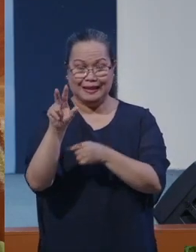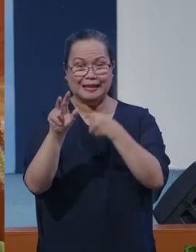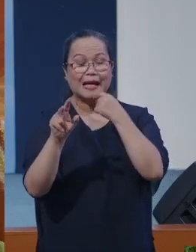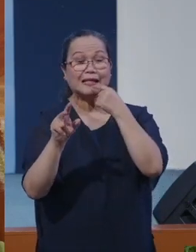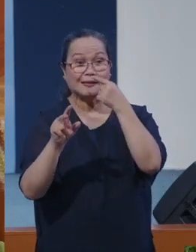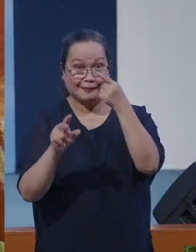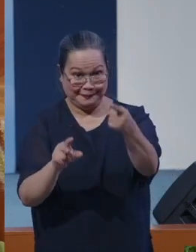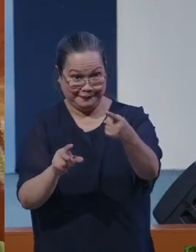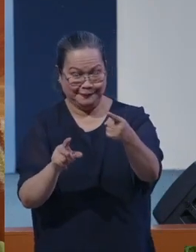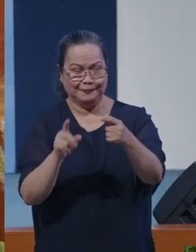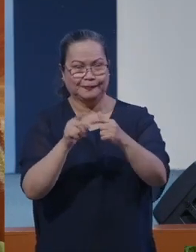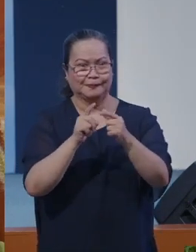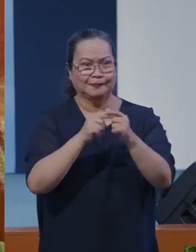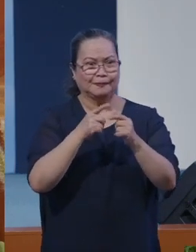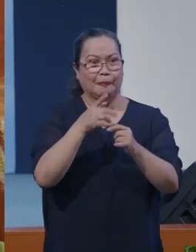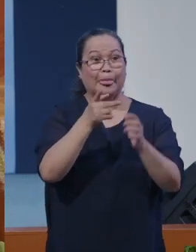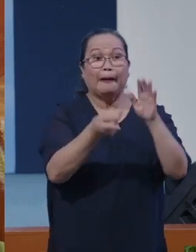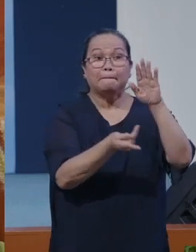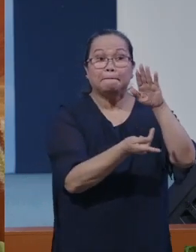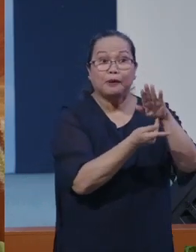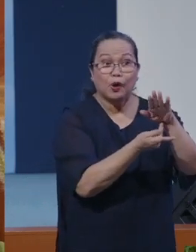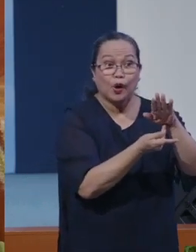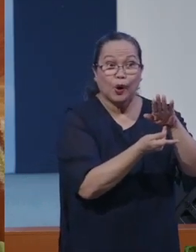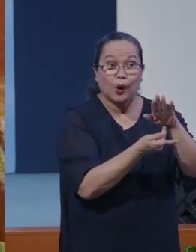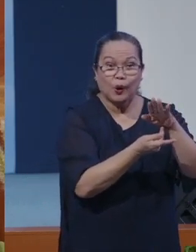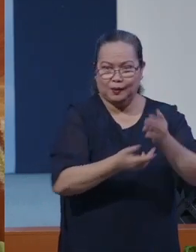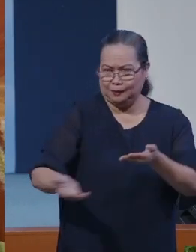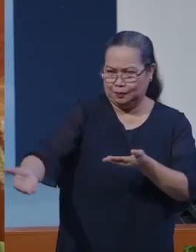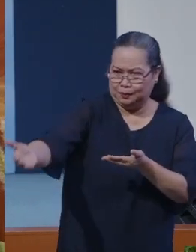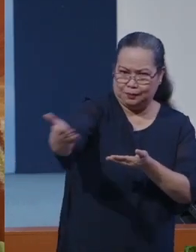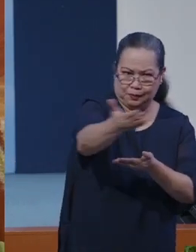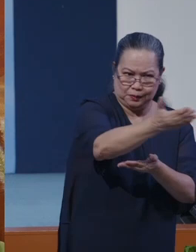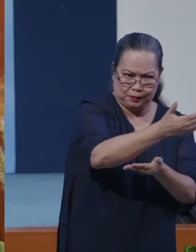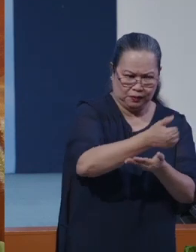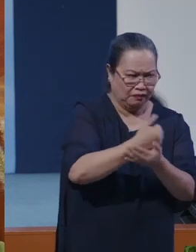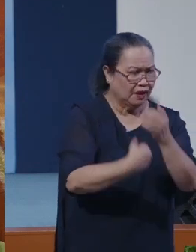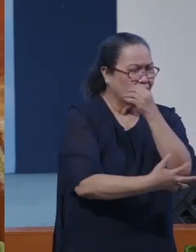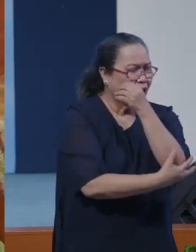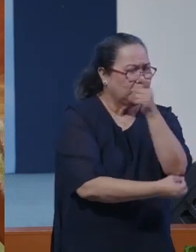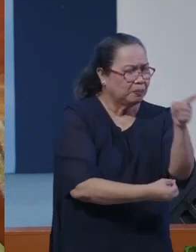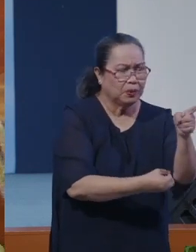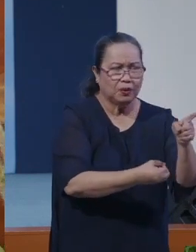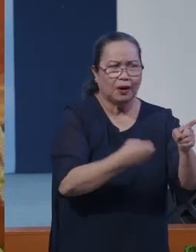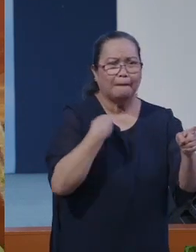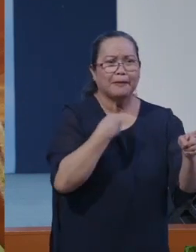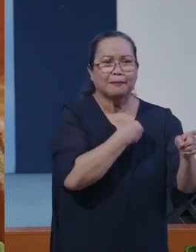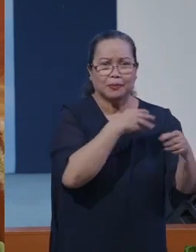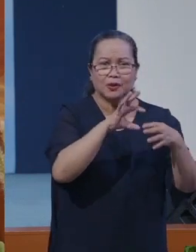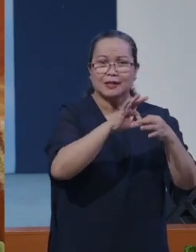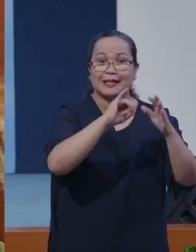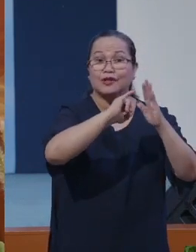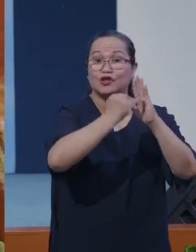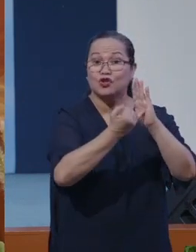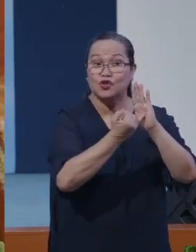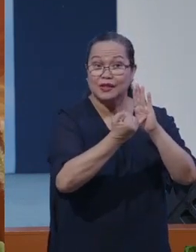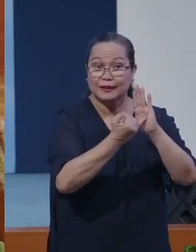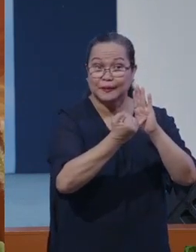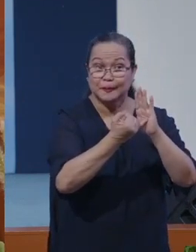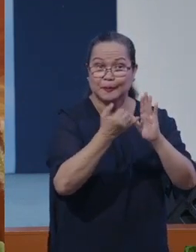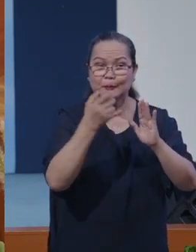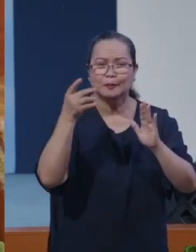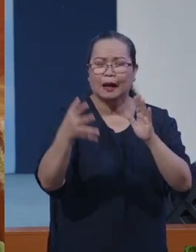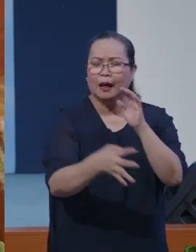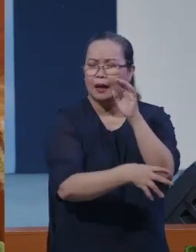Corinthians 9, nangangalap si Pablo ng mga offering para sa mga naghihirap na kapatid sa Jerusalem. So sa